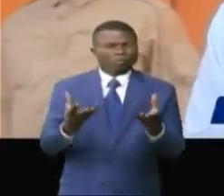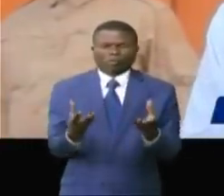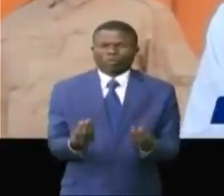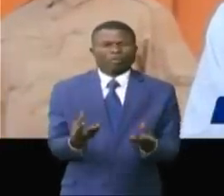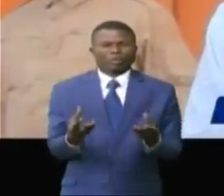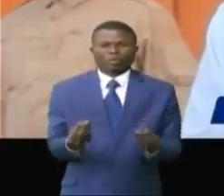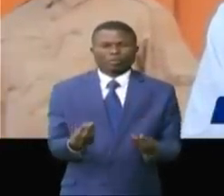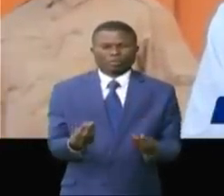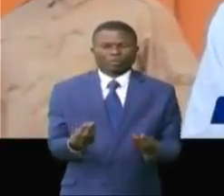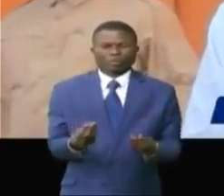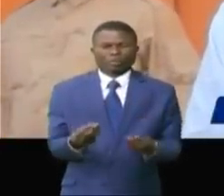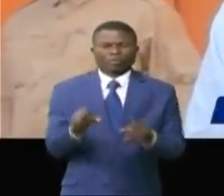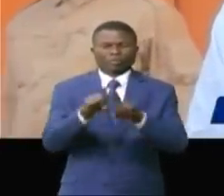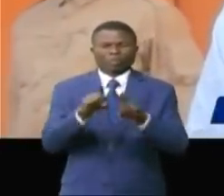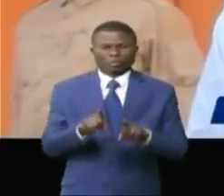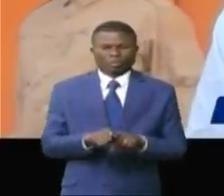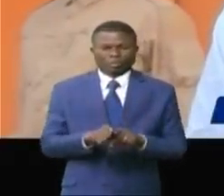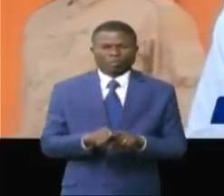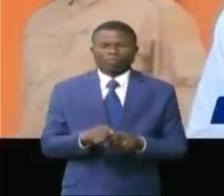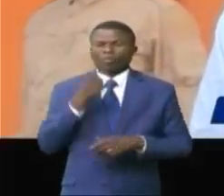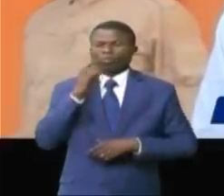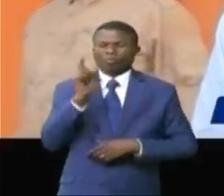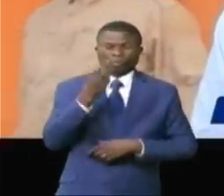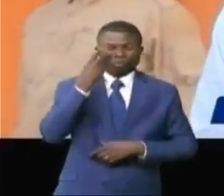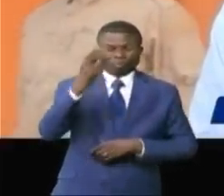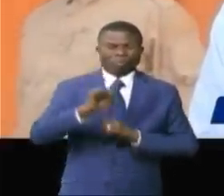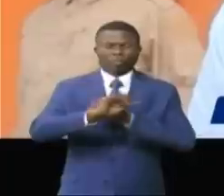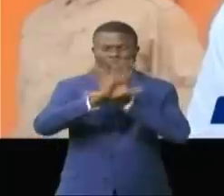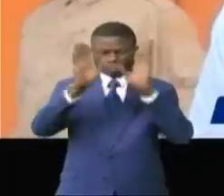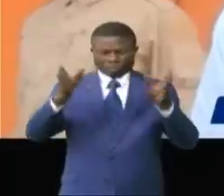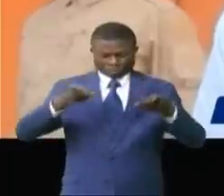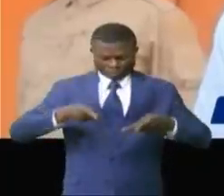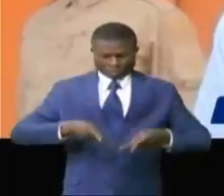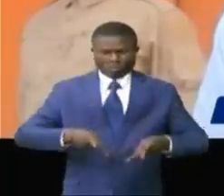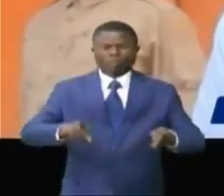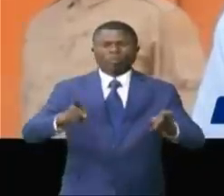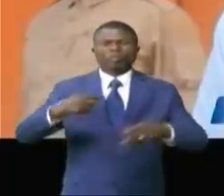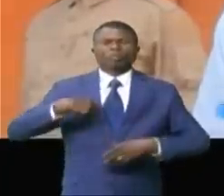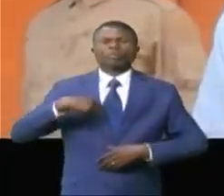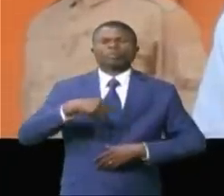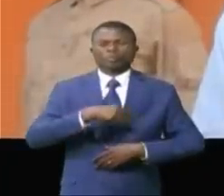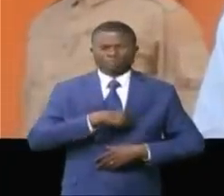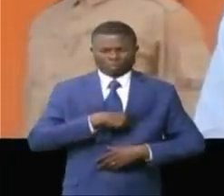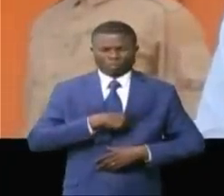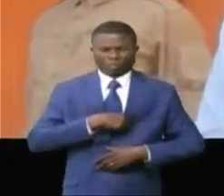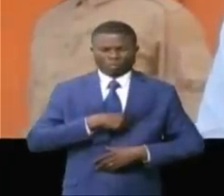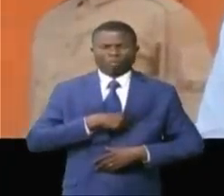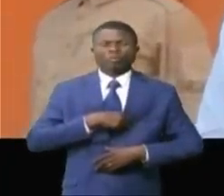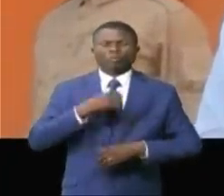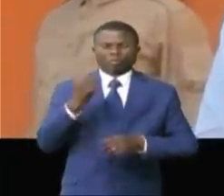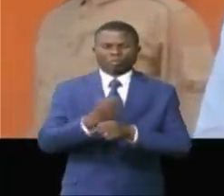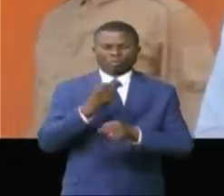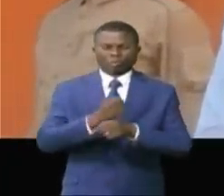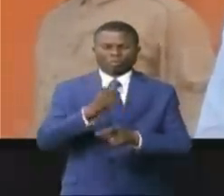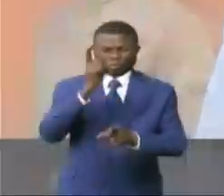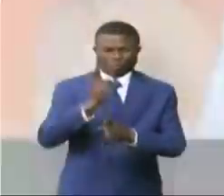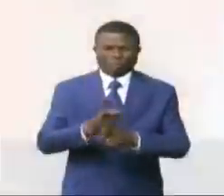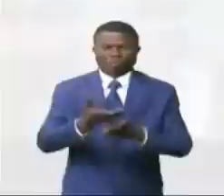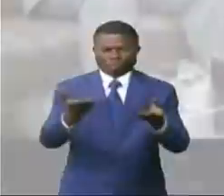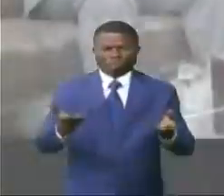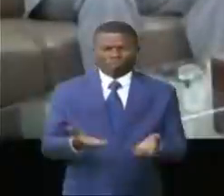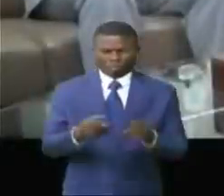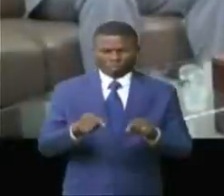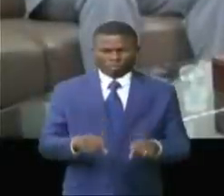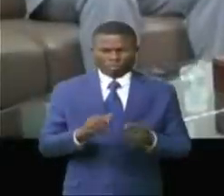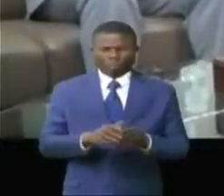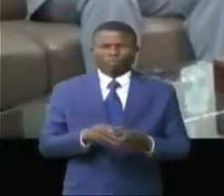a édicté une vision claire qui permet au CEEC aujourd'hui de pouvoir matérialiser. C'est ça le résultat aujourd'hui.